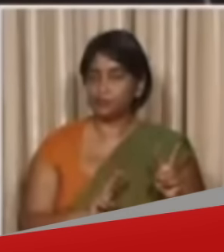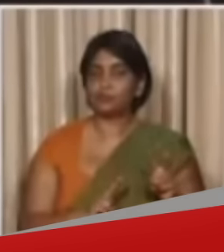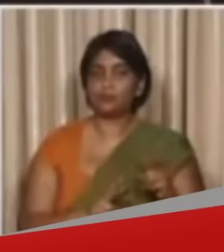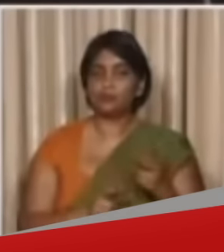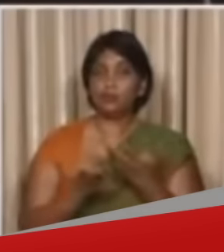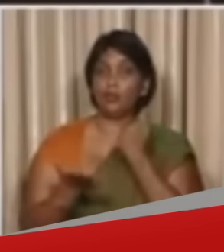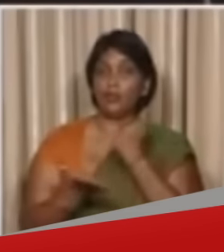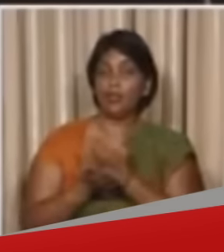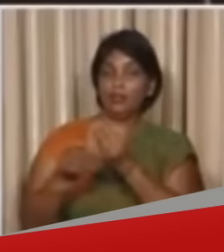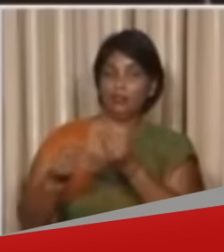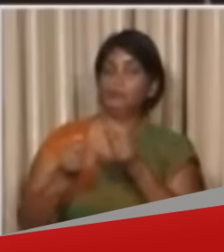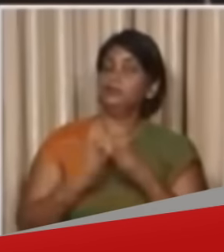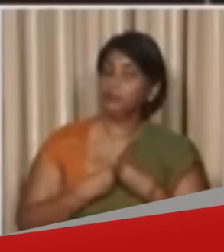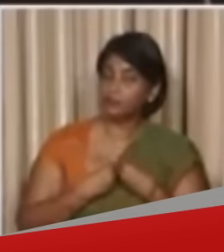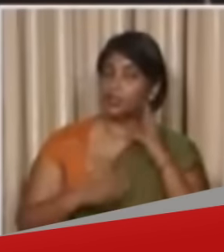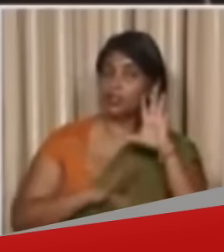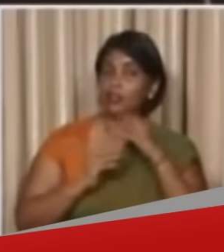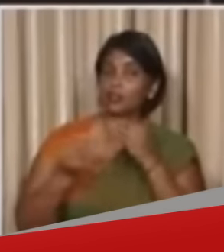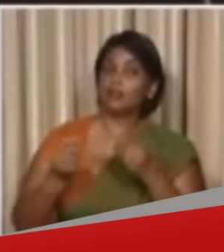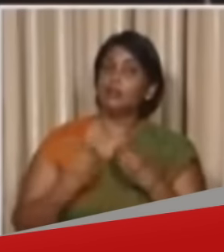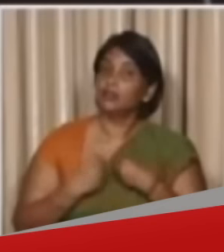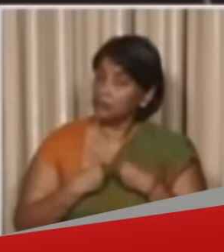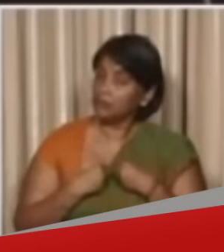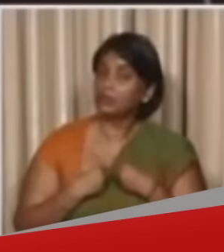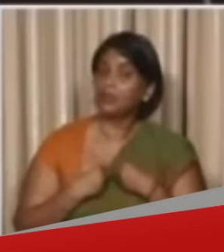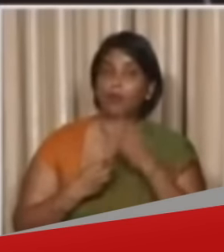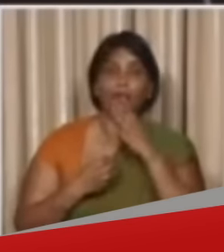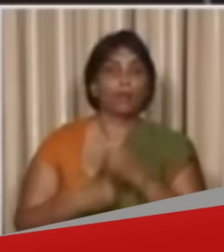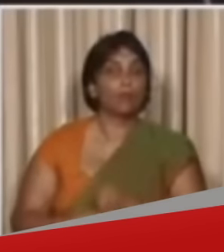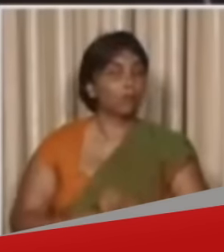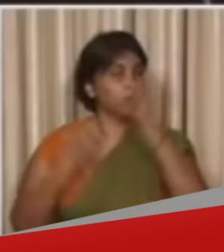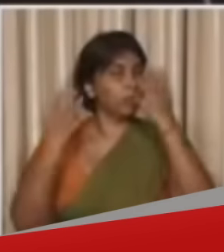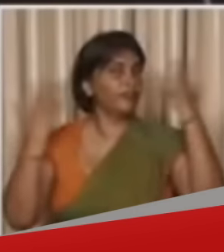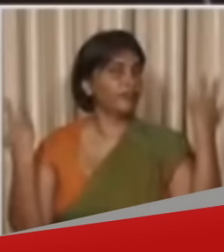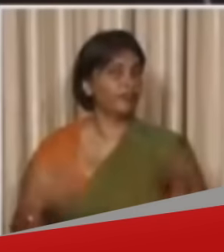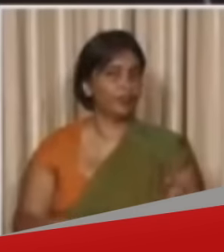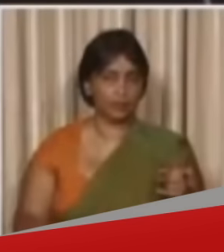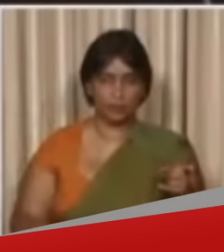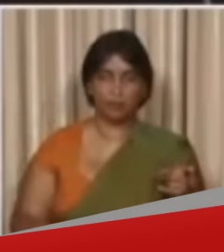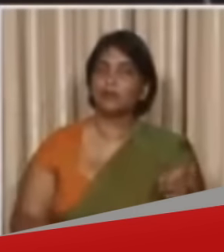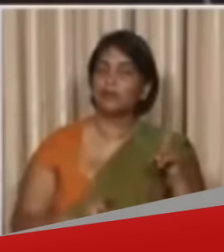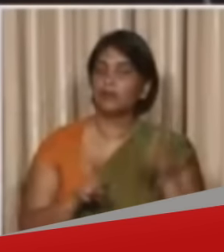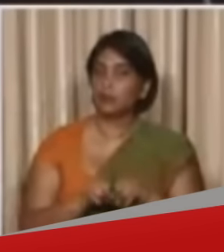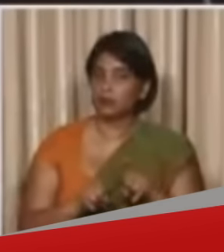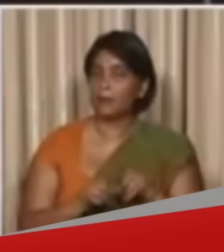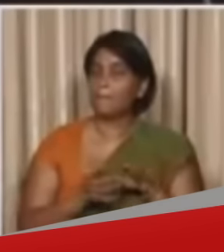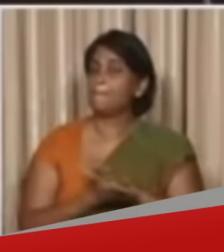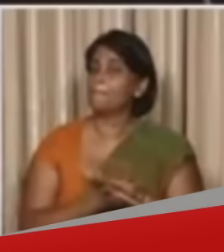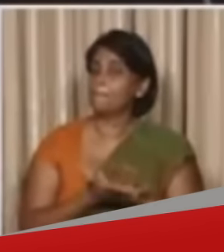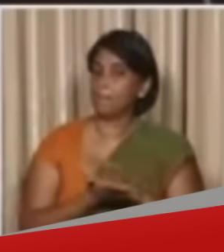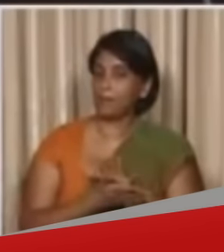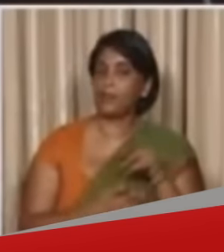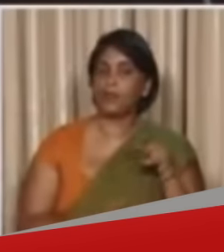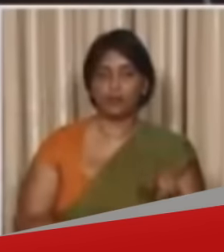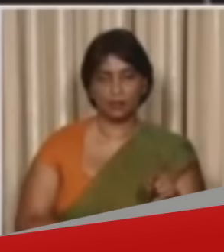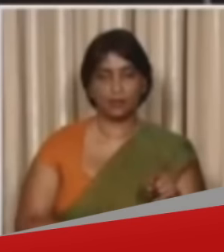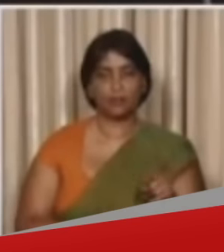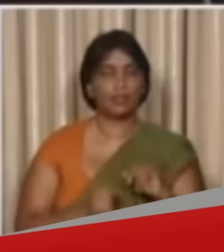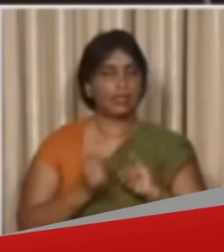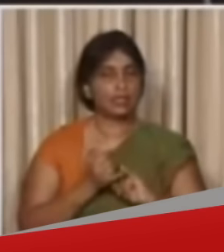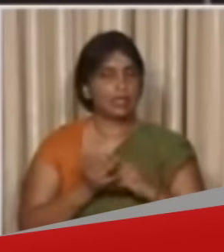අතට මේ තොරතුරු එනකොටත් බෝම්බ පත්තු වෙලා ඉවරයි. ඉතින් ඒ නිසා පැහැදිලිවම මේගොල්ල මේ